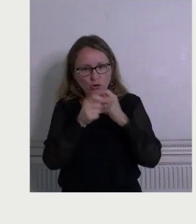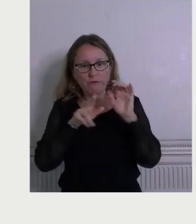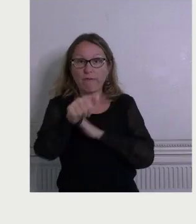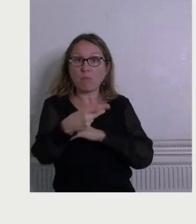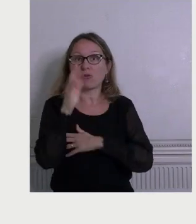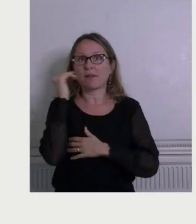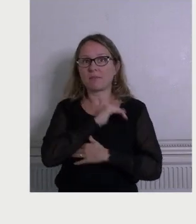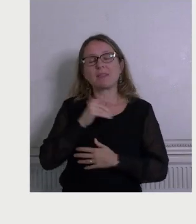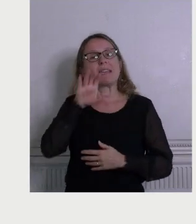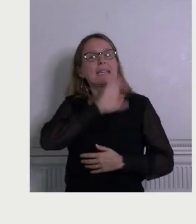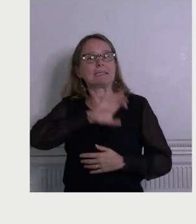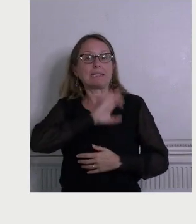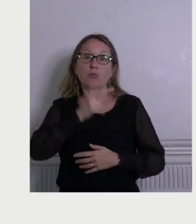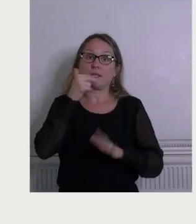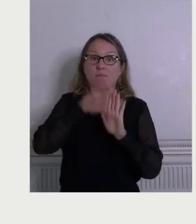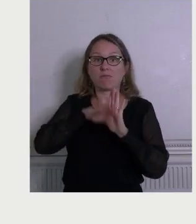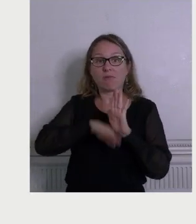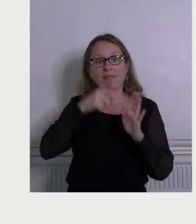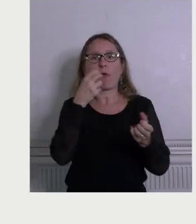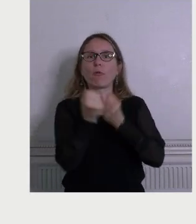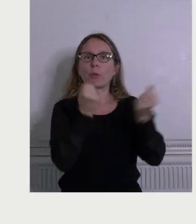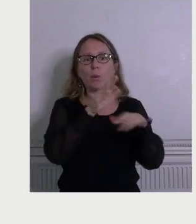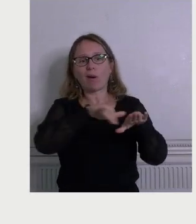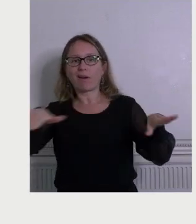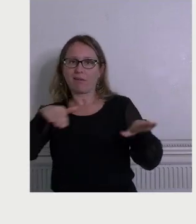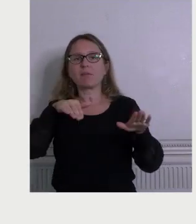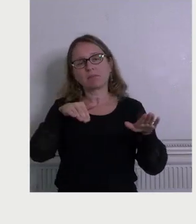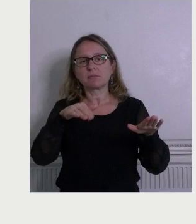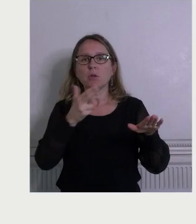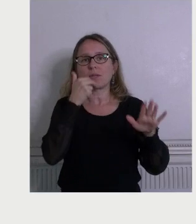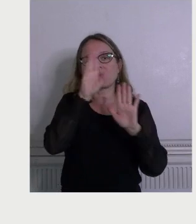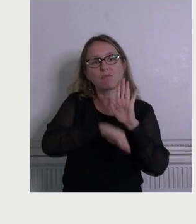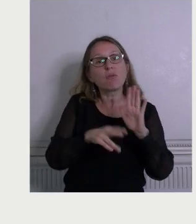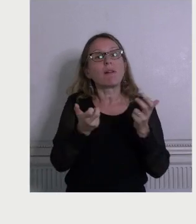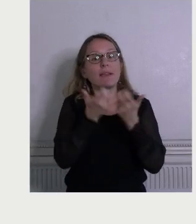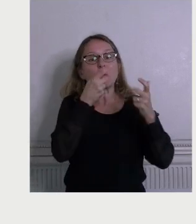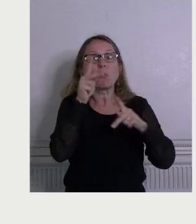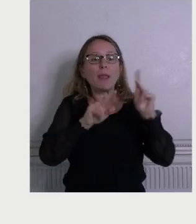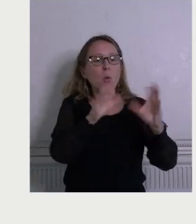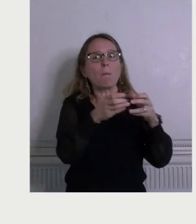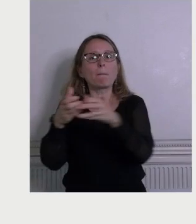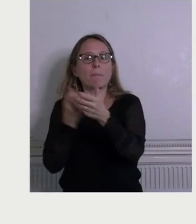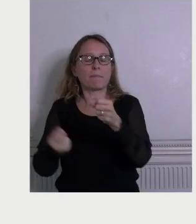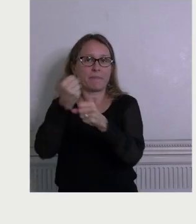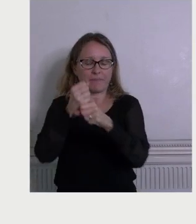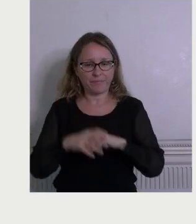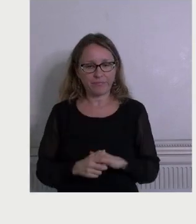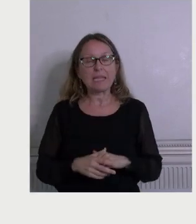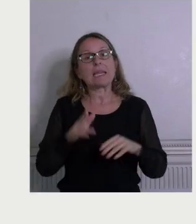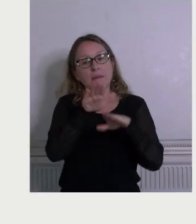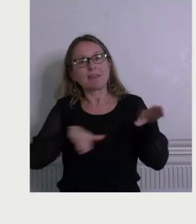dimanche, ce qui représente une période d'éclairage de moins 25%. On va économiser un peu plus